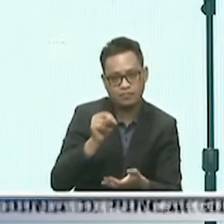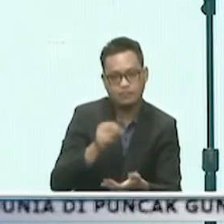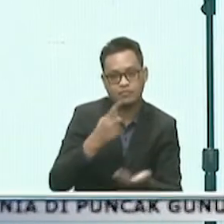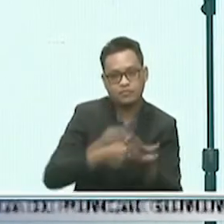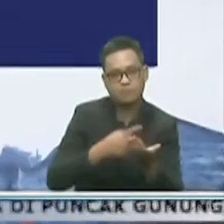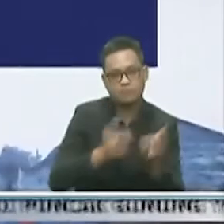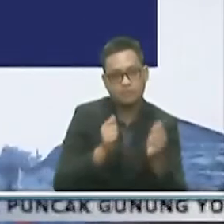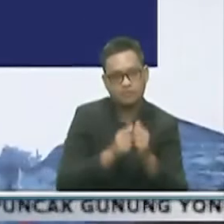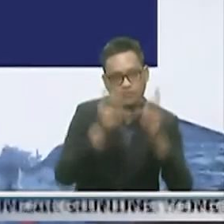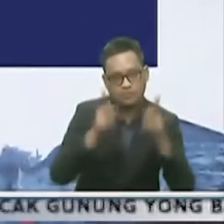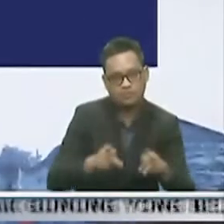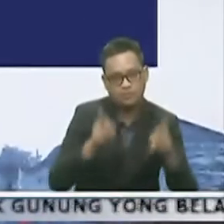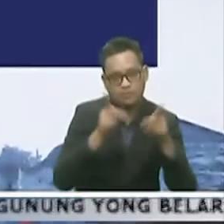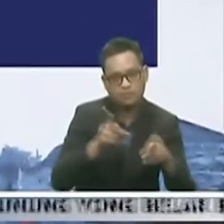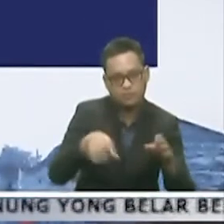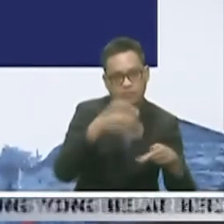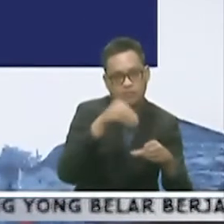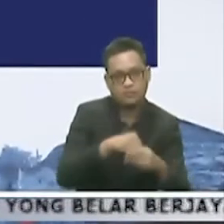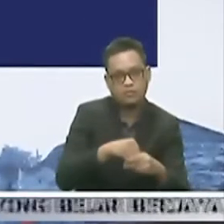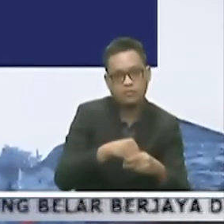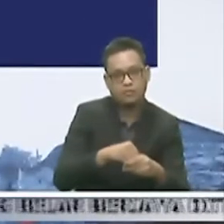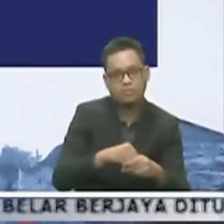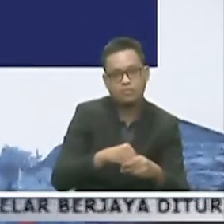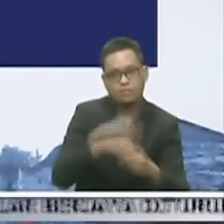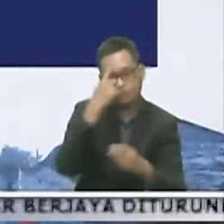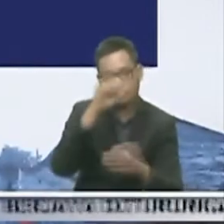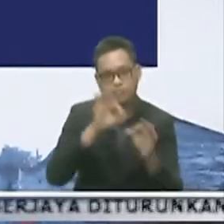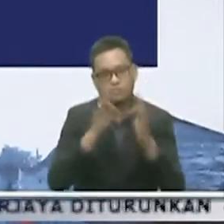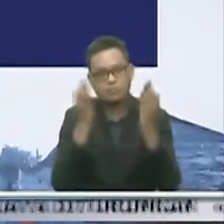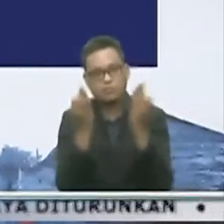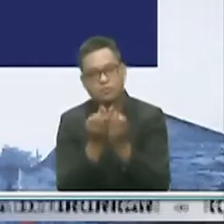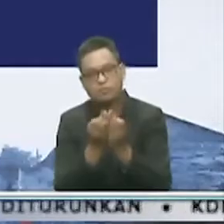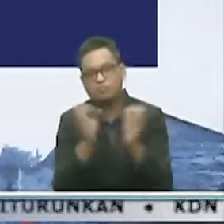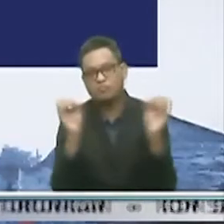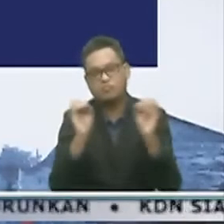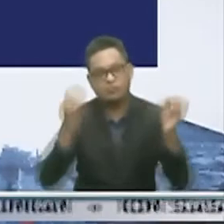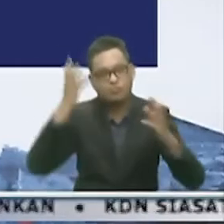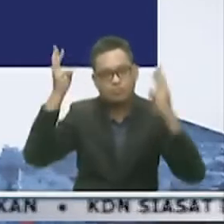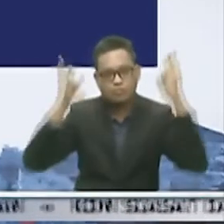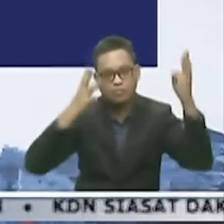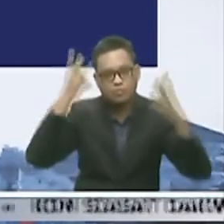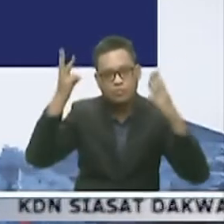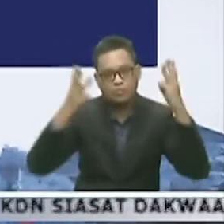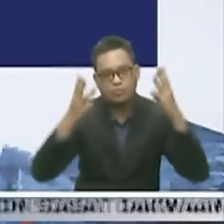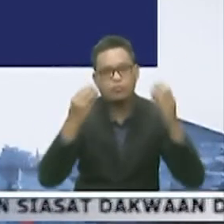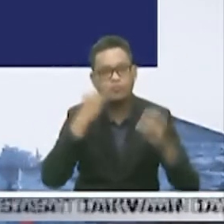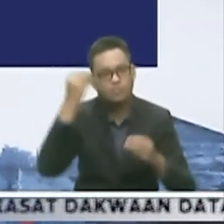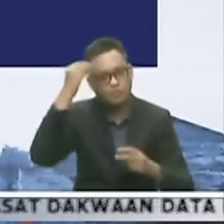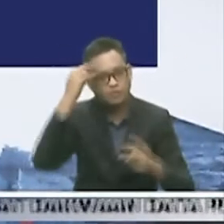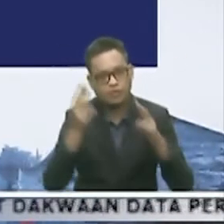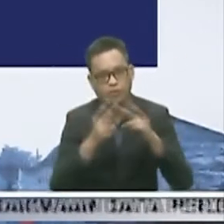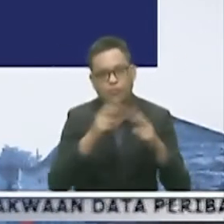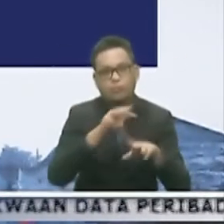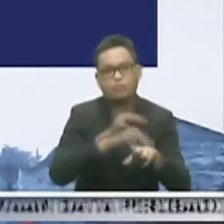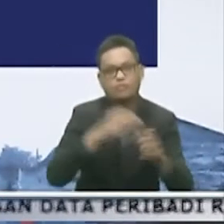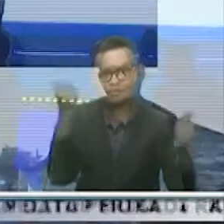terlibat supaya keluarga Malaysia tidak lagi bimbang ketika hendak pulang ke kampung halaman pada musim perayaan